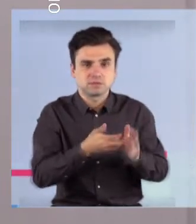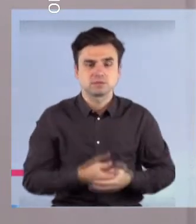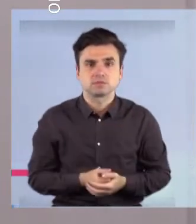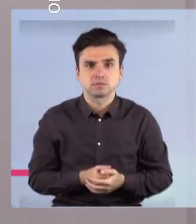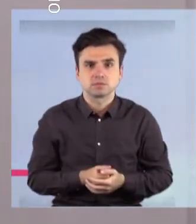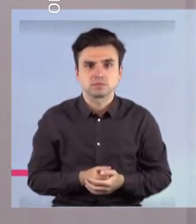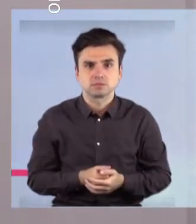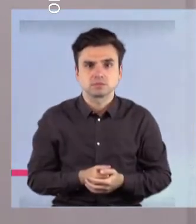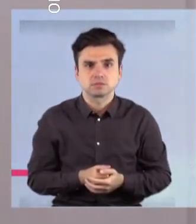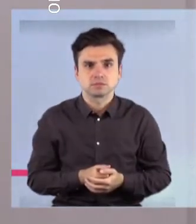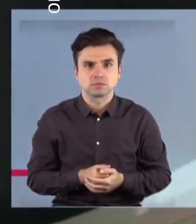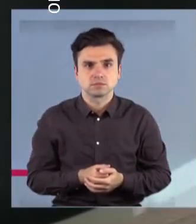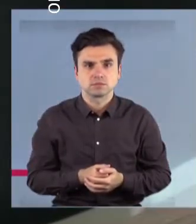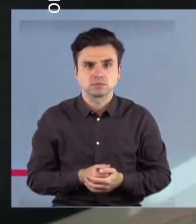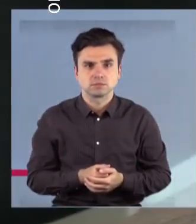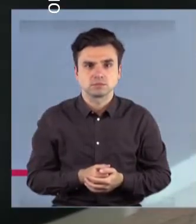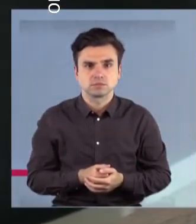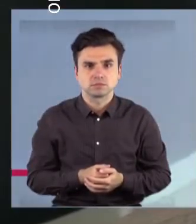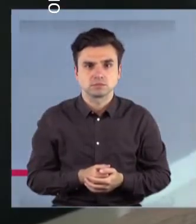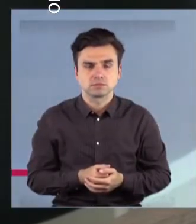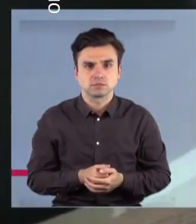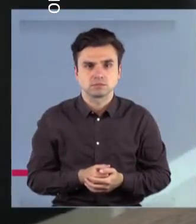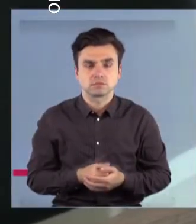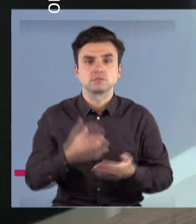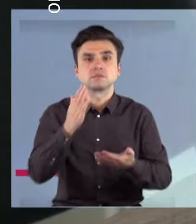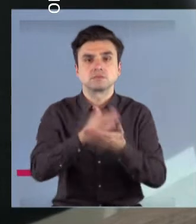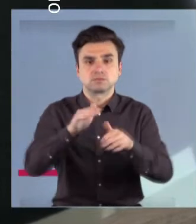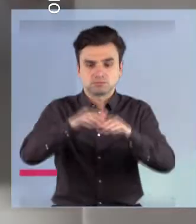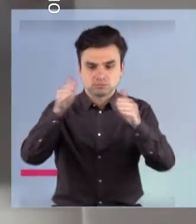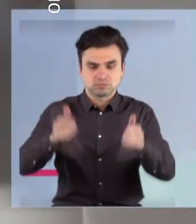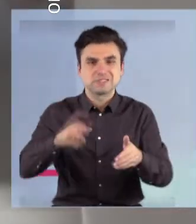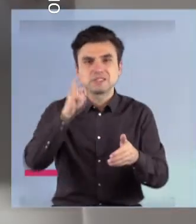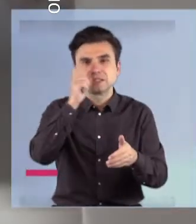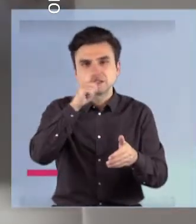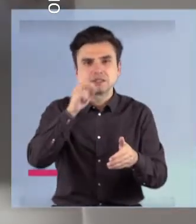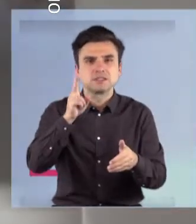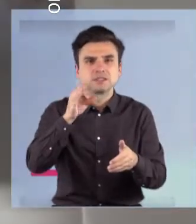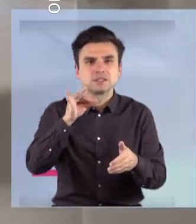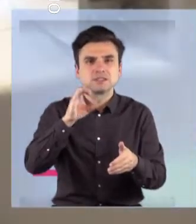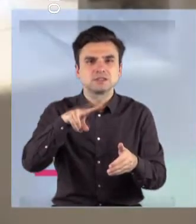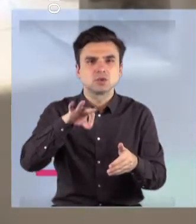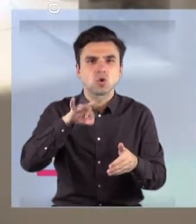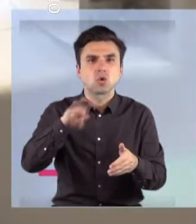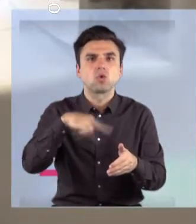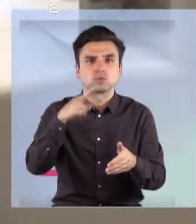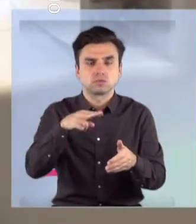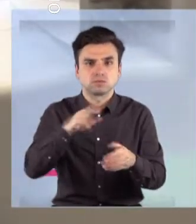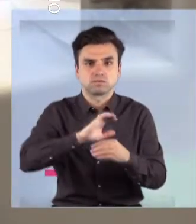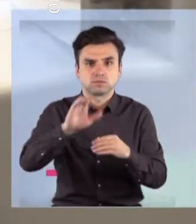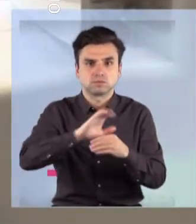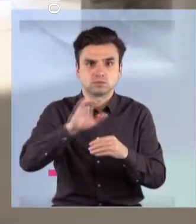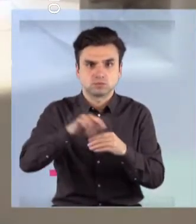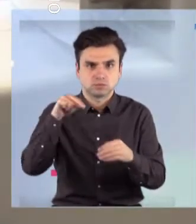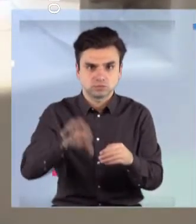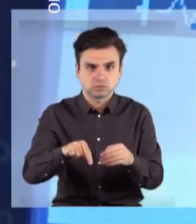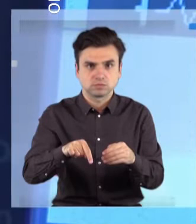все достоинства этого прибора налицо. Відсутність такого пристрою завадила би медзакладу укласти договір з Національною службою здоров'я України.